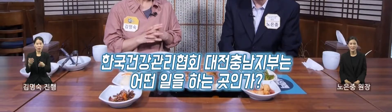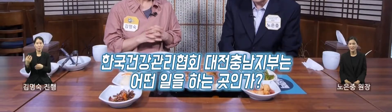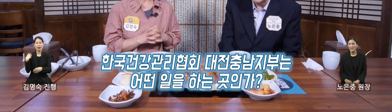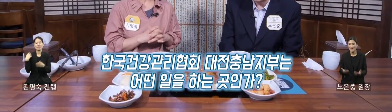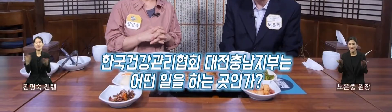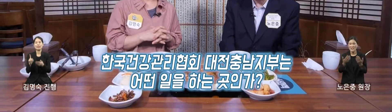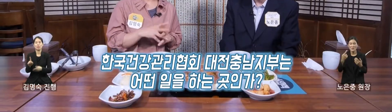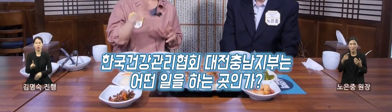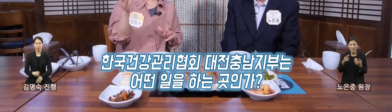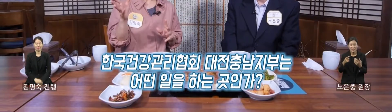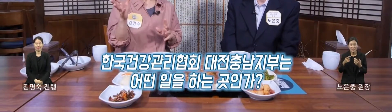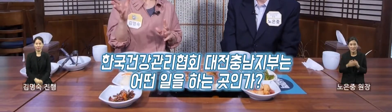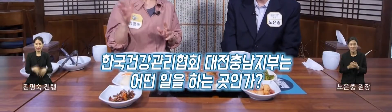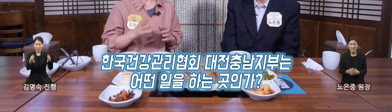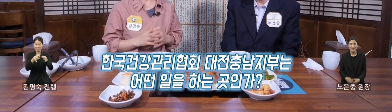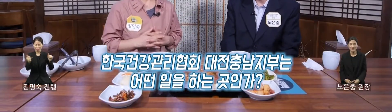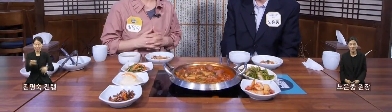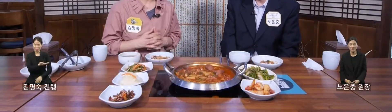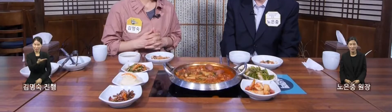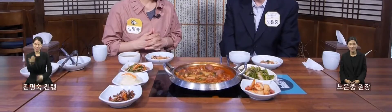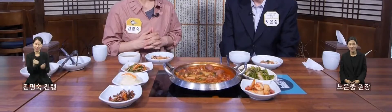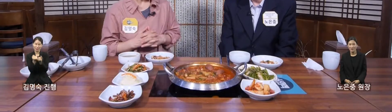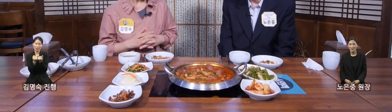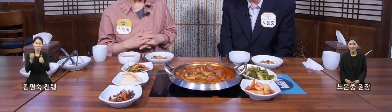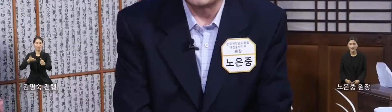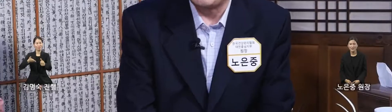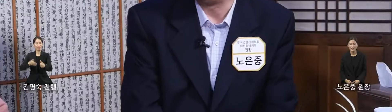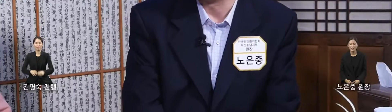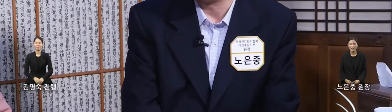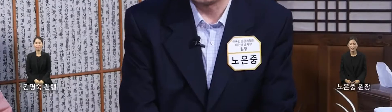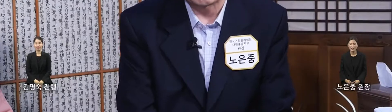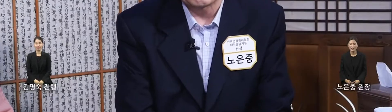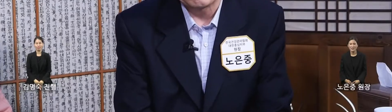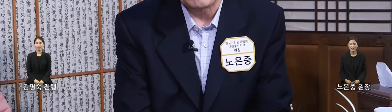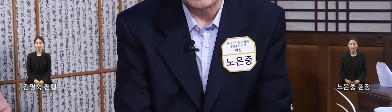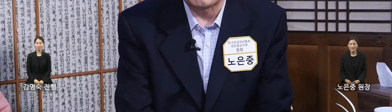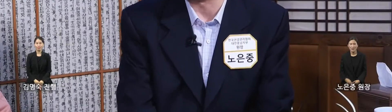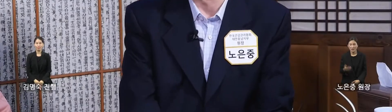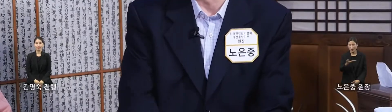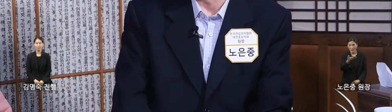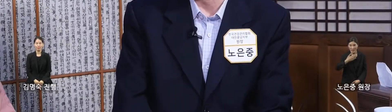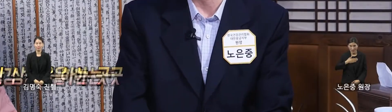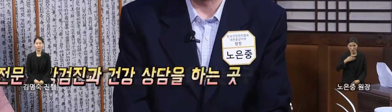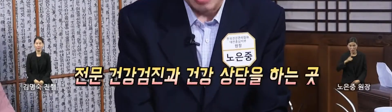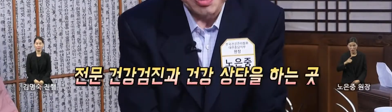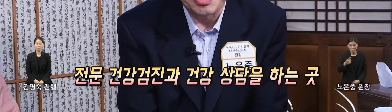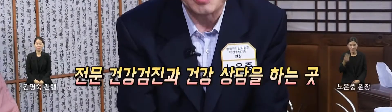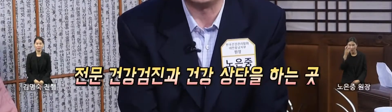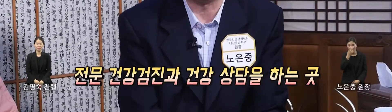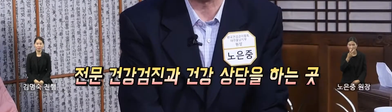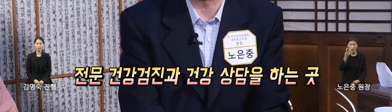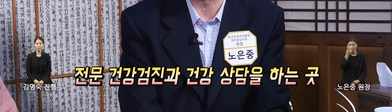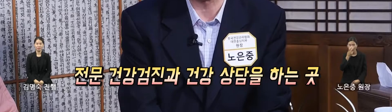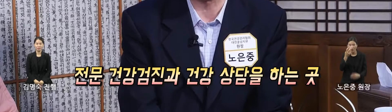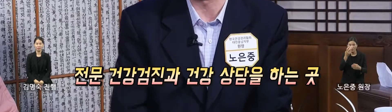곳인지 우리 시청자 여러분들한테 좀 설명 좀 해주세요. 뭐 다 알고 계시는 대로 건강 검진을 하고요.